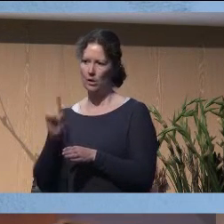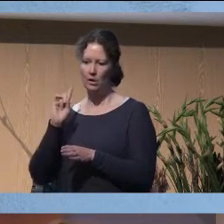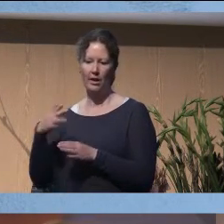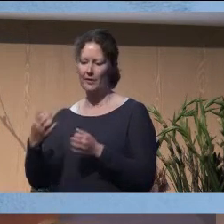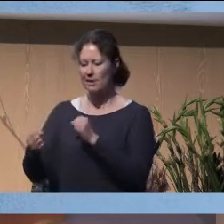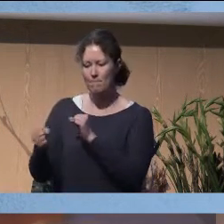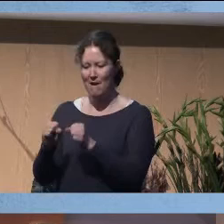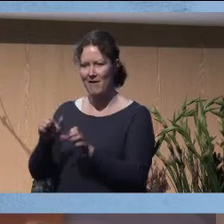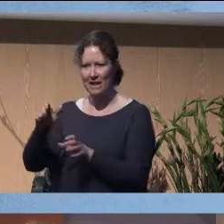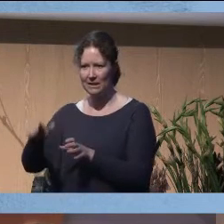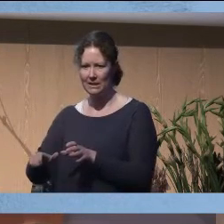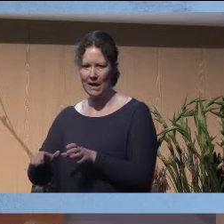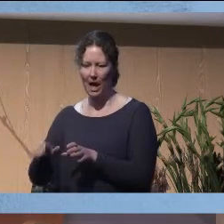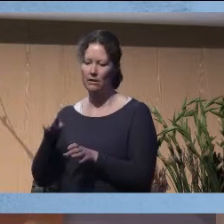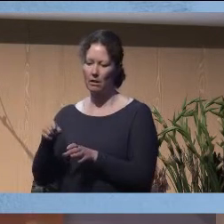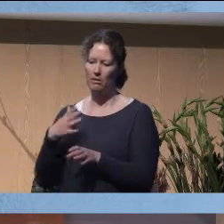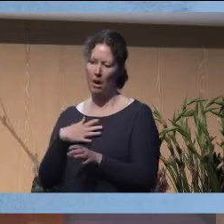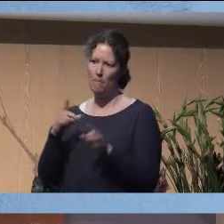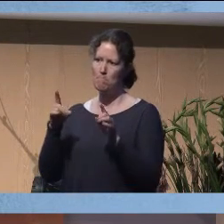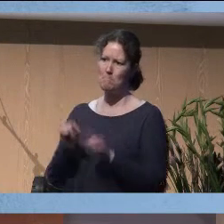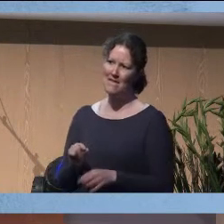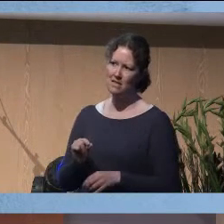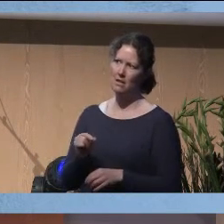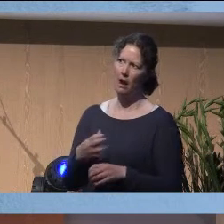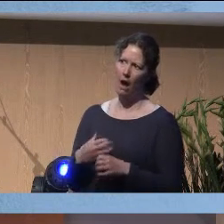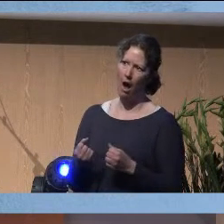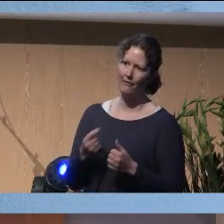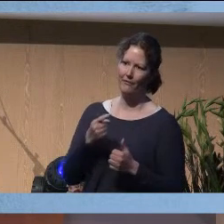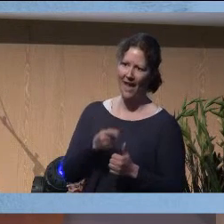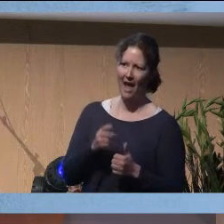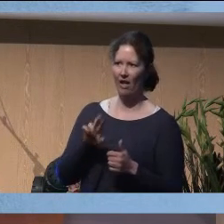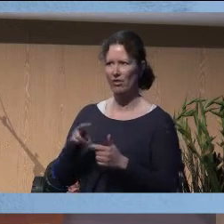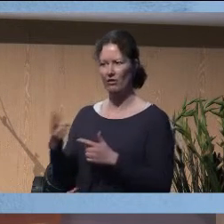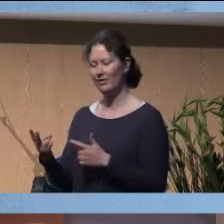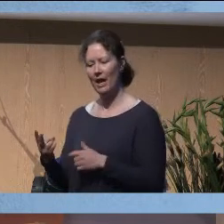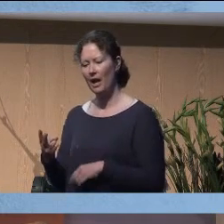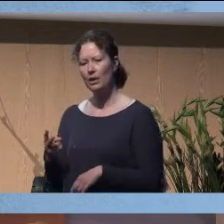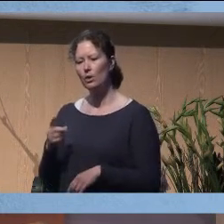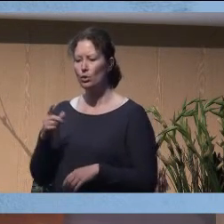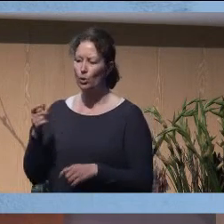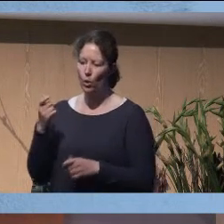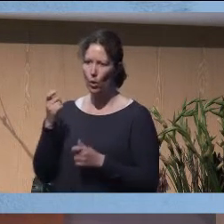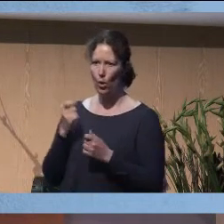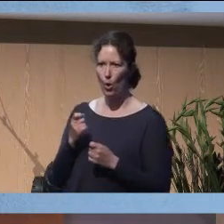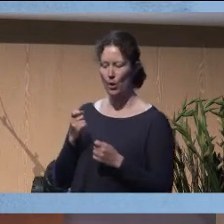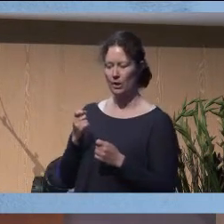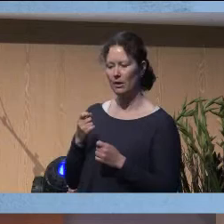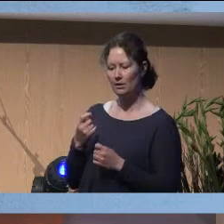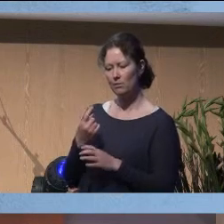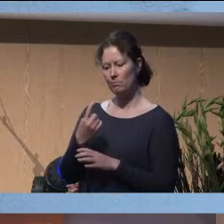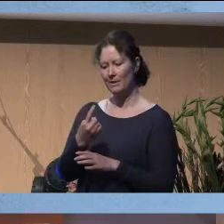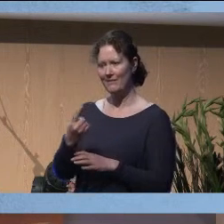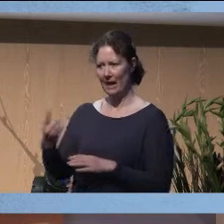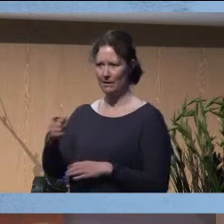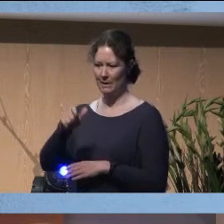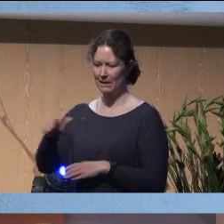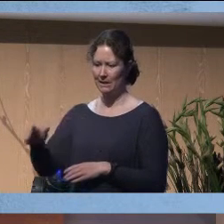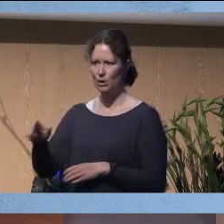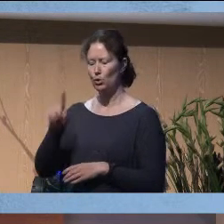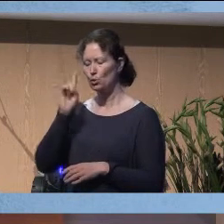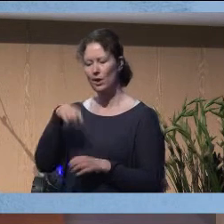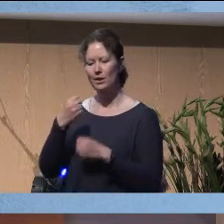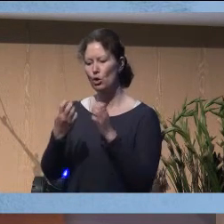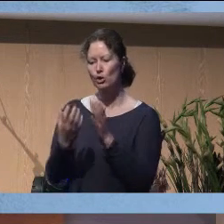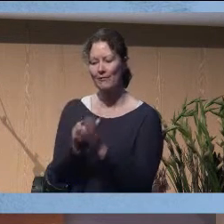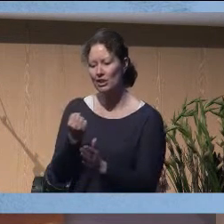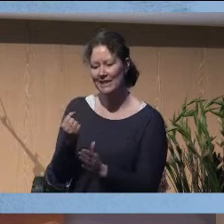kan bevege seg, har mindre av det enn andre. Det hører uten unntak til et hvert menneske. Du kan ikke gjøre deg fortjent